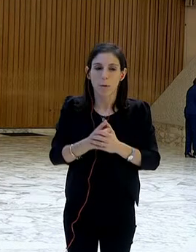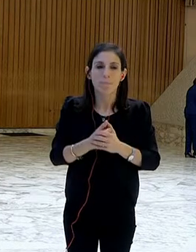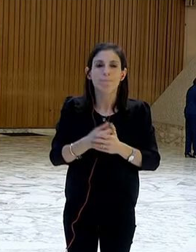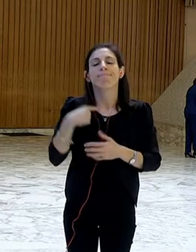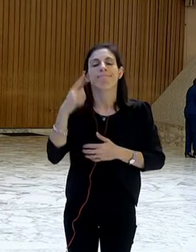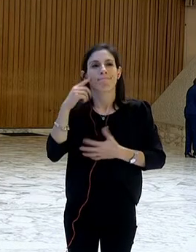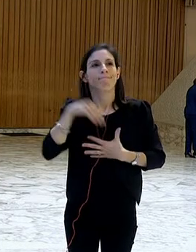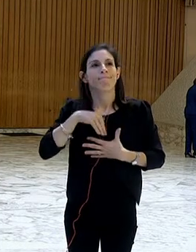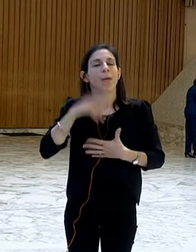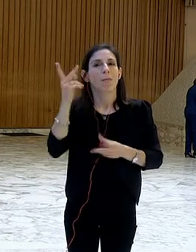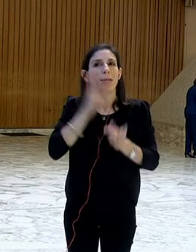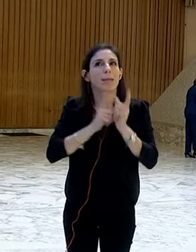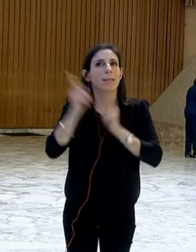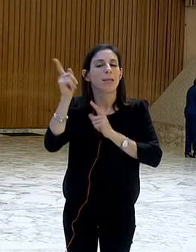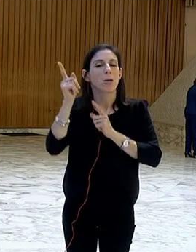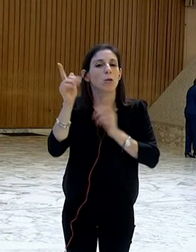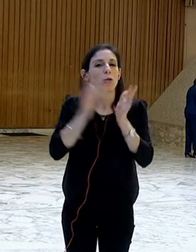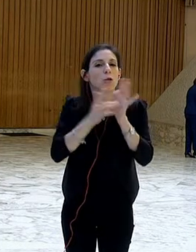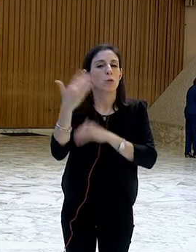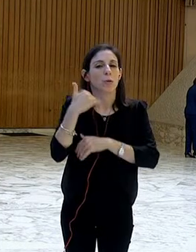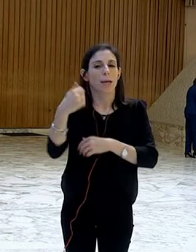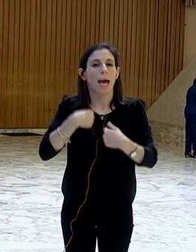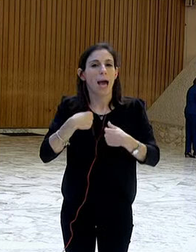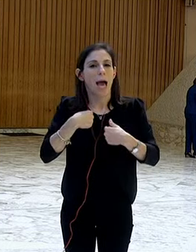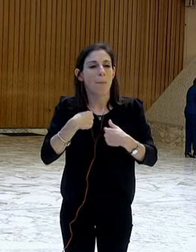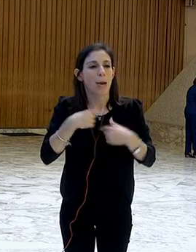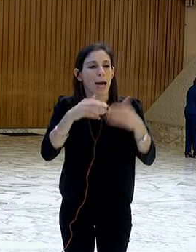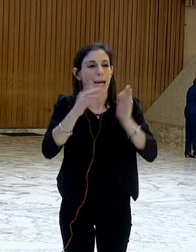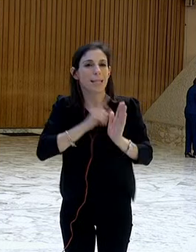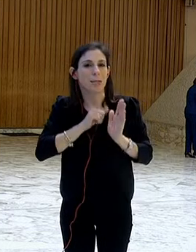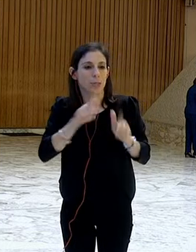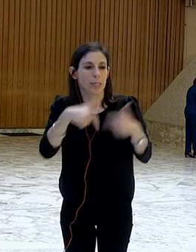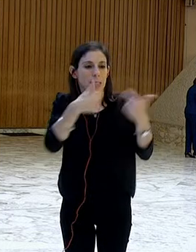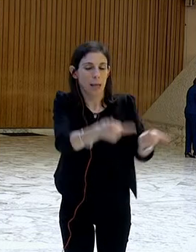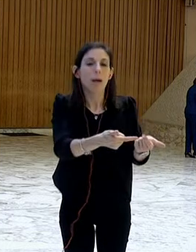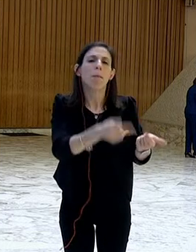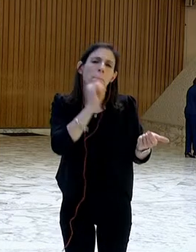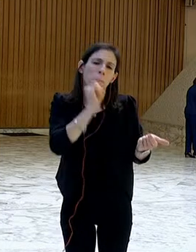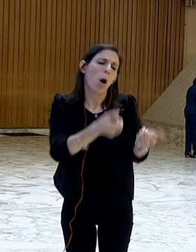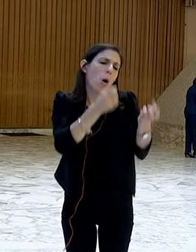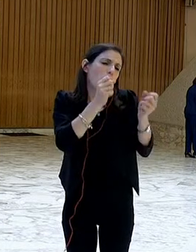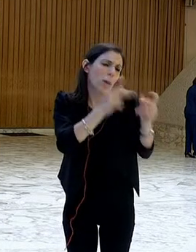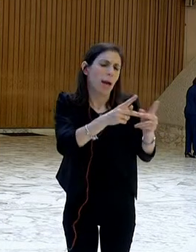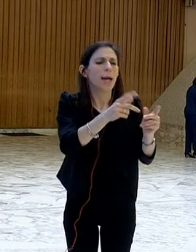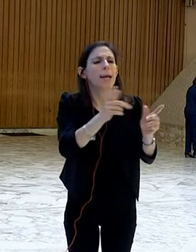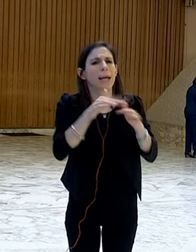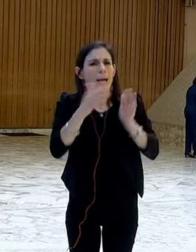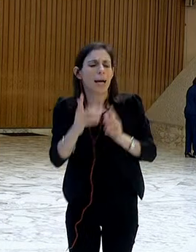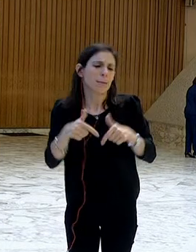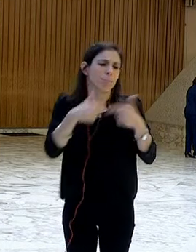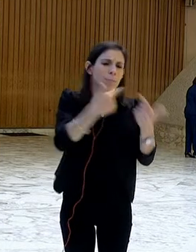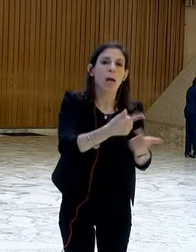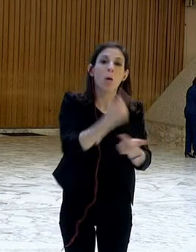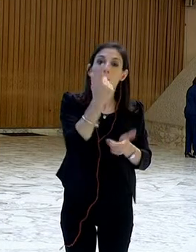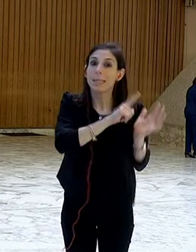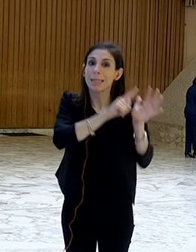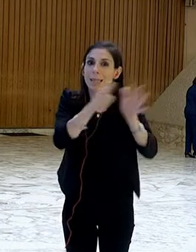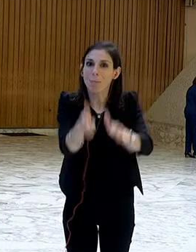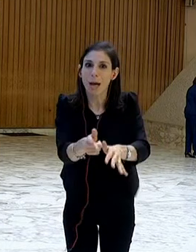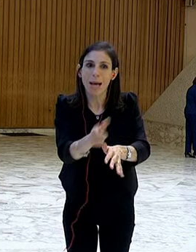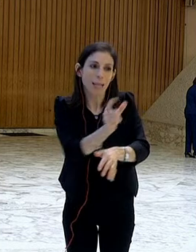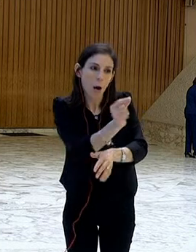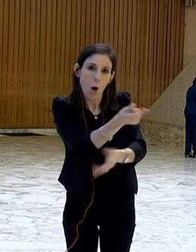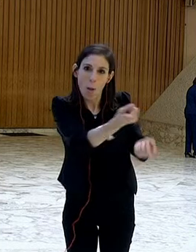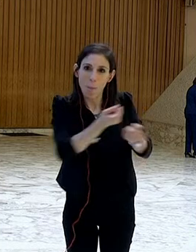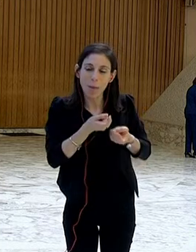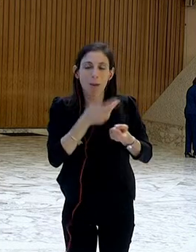couple était très content et ils ont passé une semaine chez nous dans la joie. De très bonnes relations ont vu le jour entre nos familles